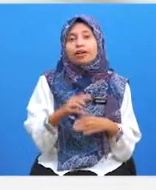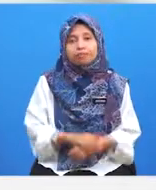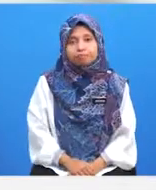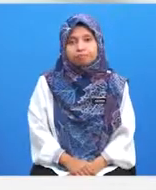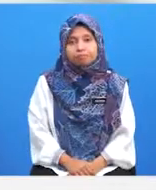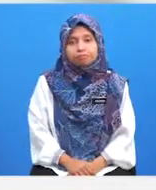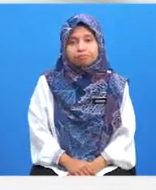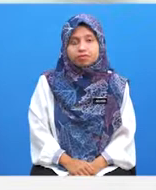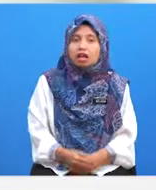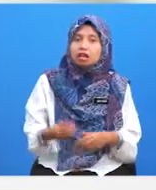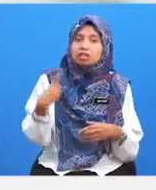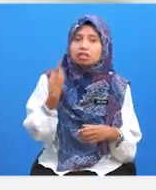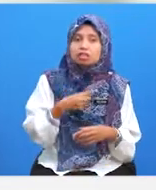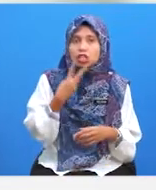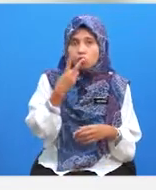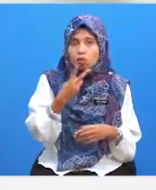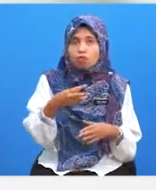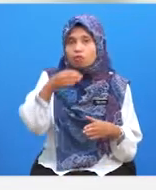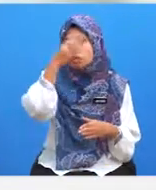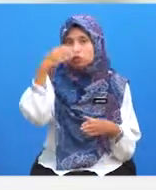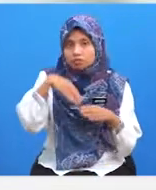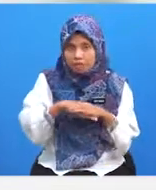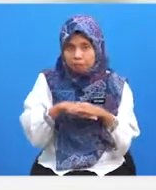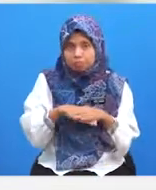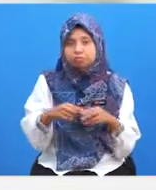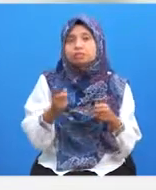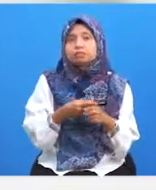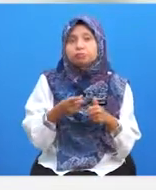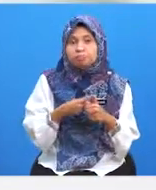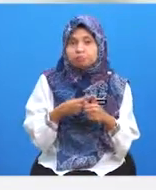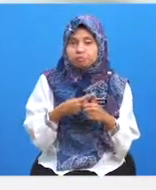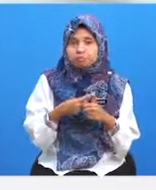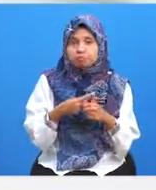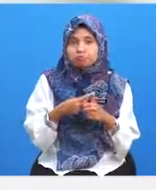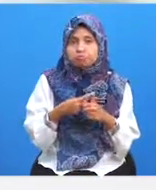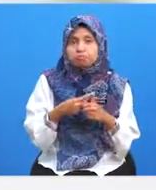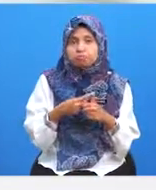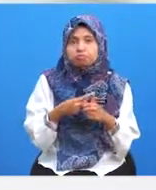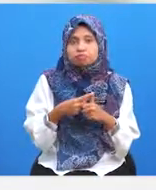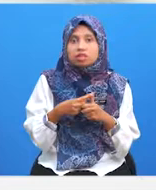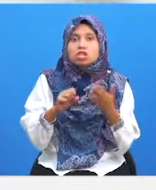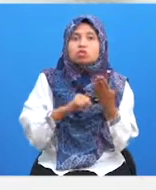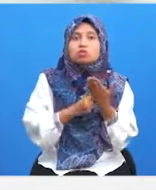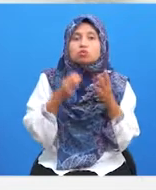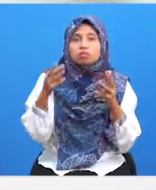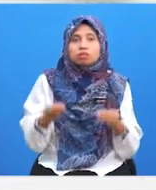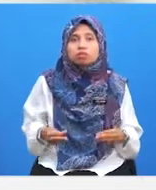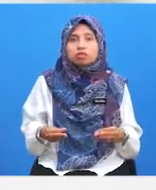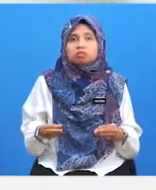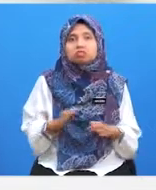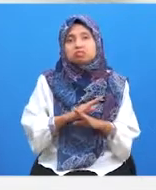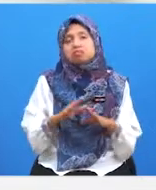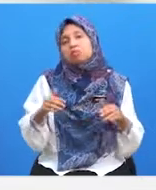kita lihat dahulu faktor dalaman yang pertama yang menyebabkan tren menurun yaitu sumber manusia yang tidak